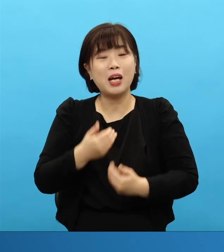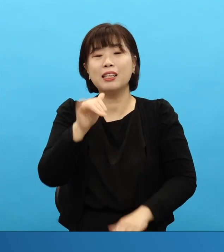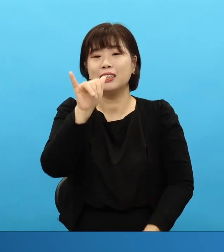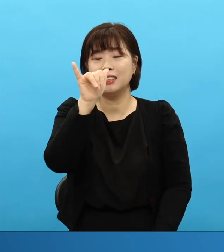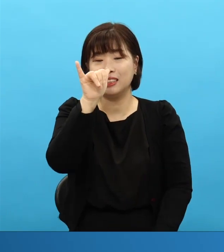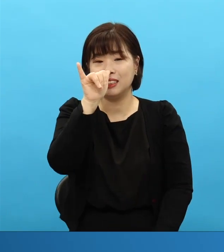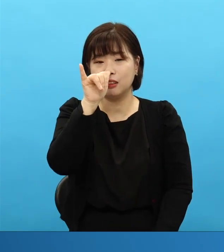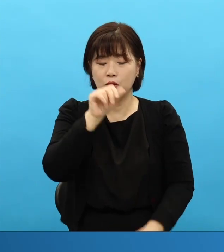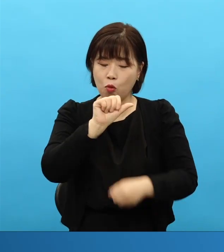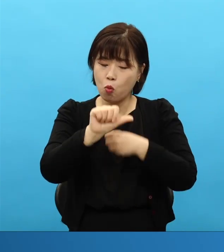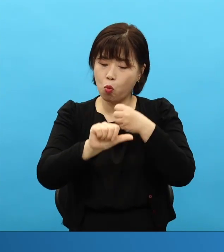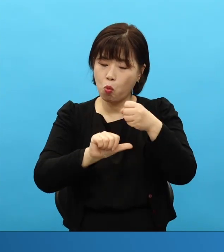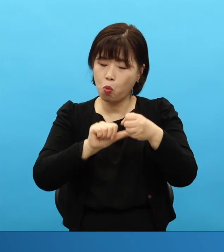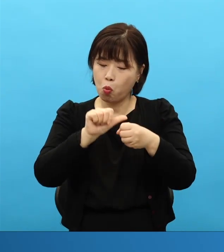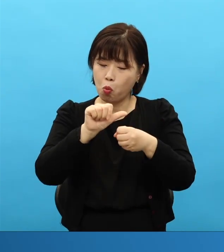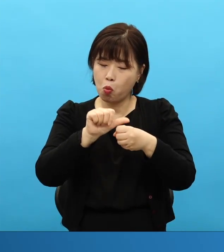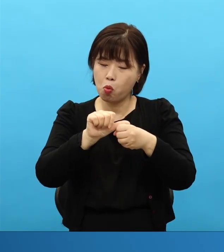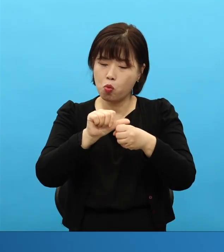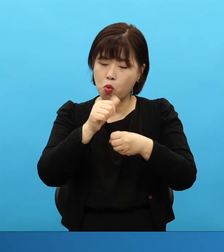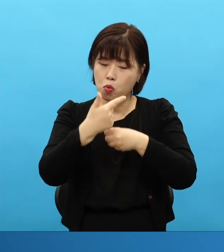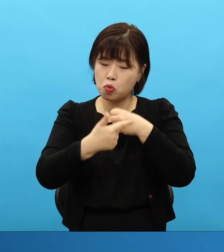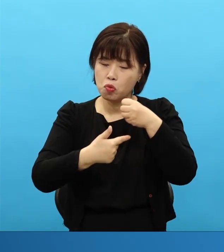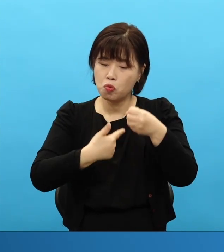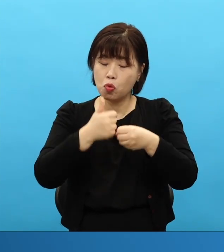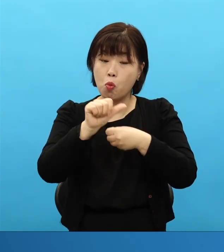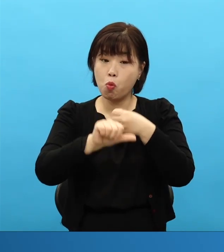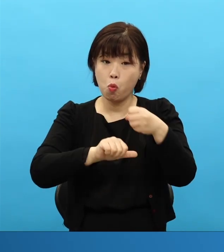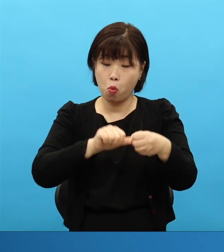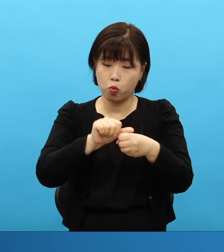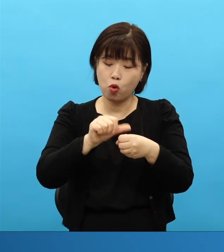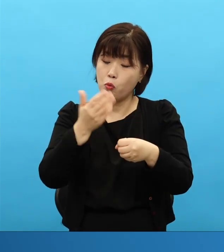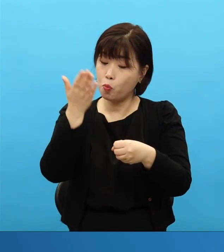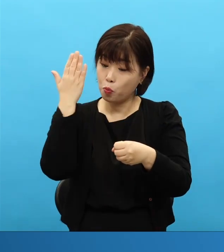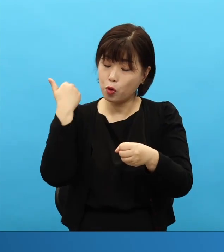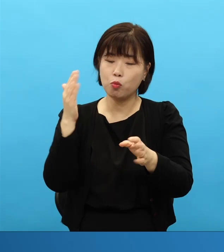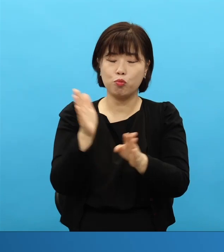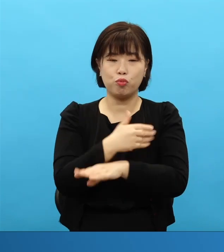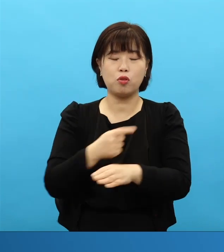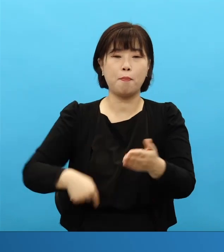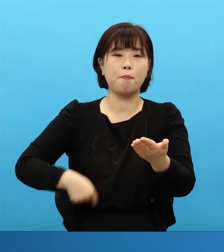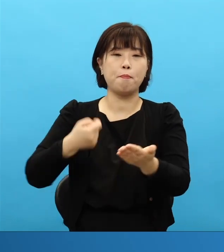한 5년 됐습니다. 5년부터